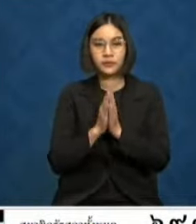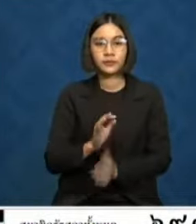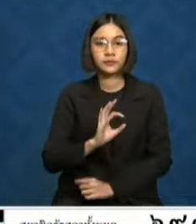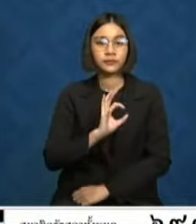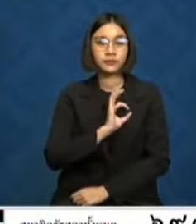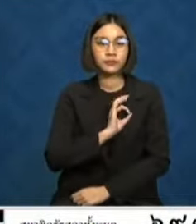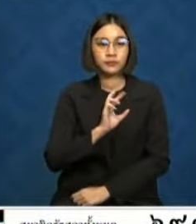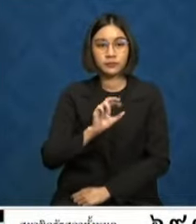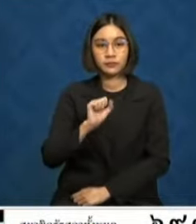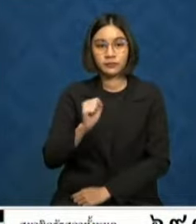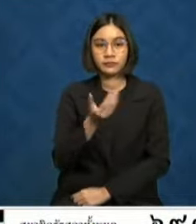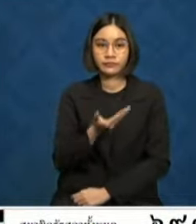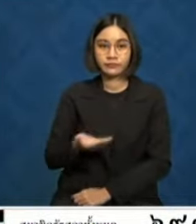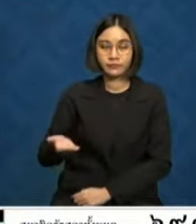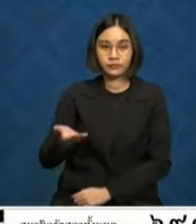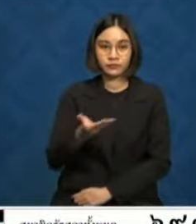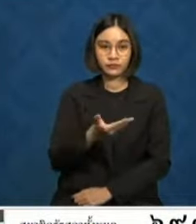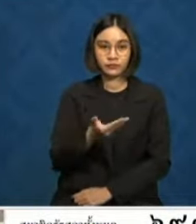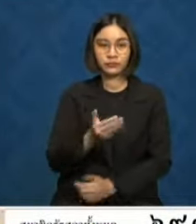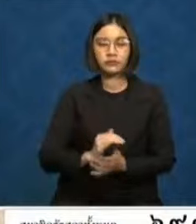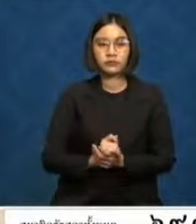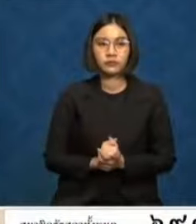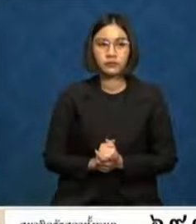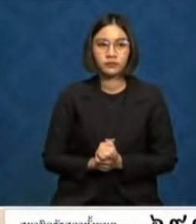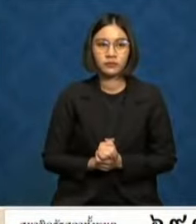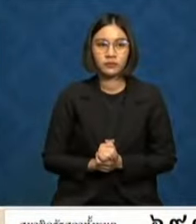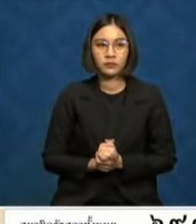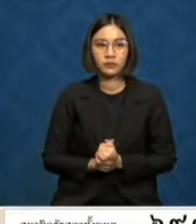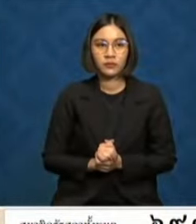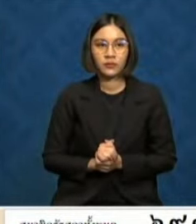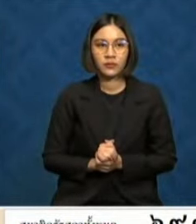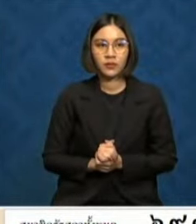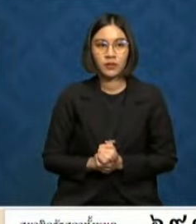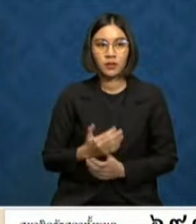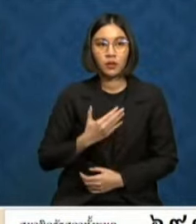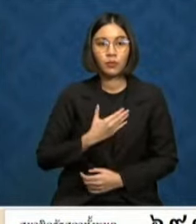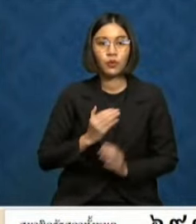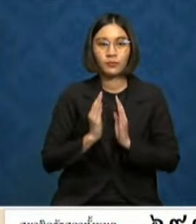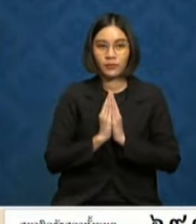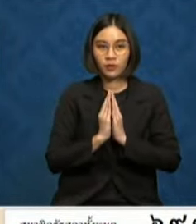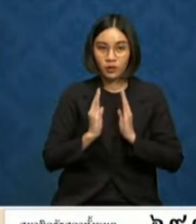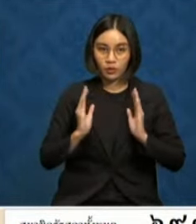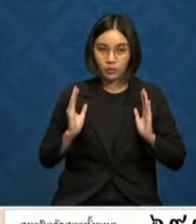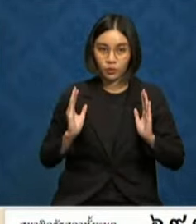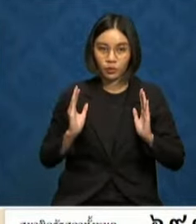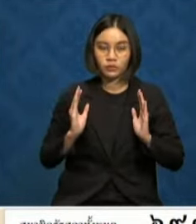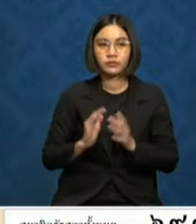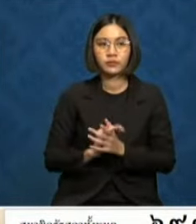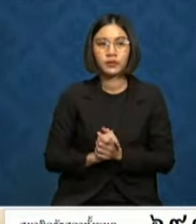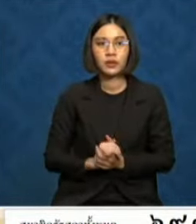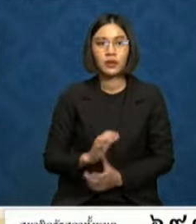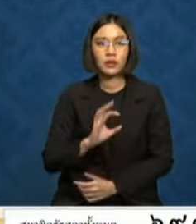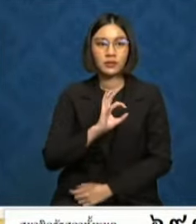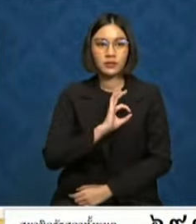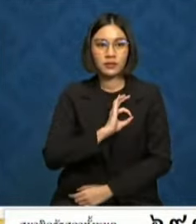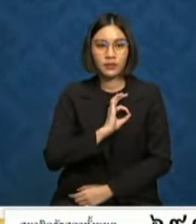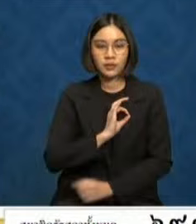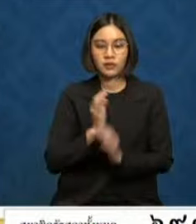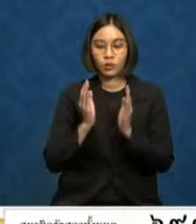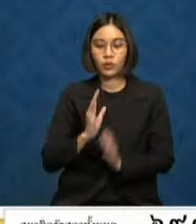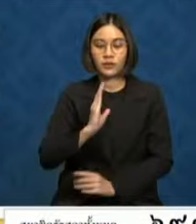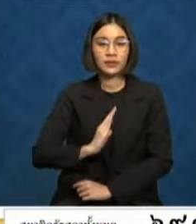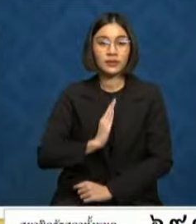รัฐสภาผู้ทรงเกียรติทุกท่านนะครับก่อนอื่นผมขออนุญาตขอบพระคุณท่านสมาชิกผู้ท